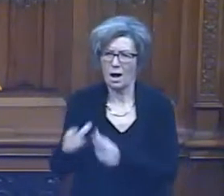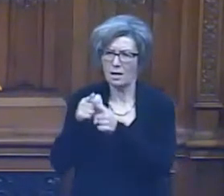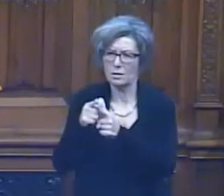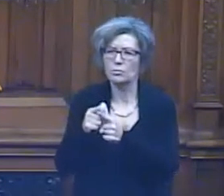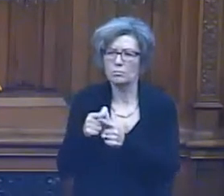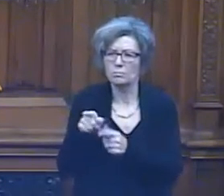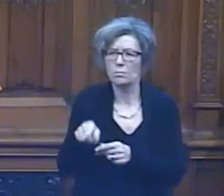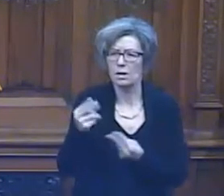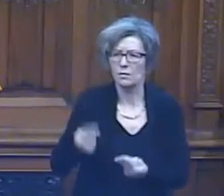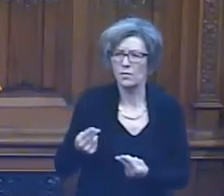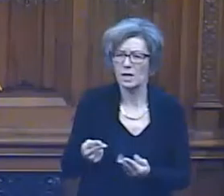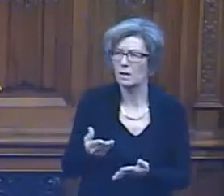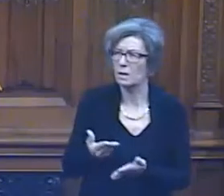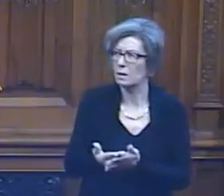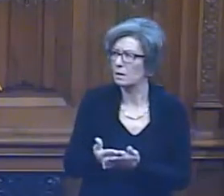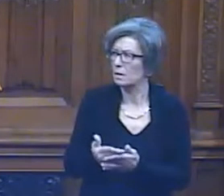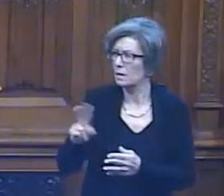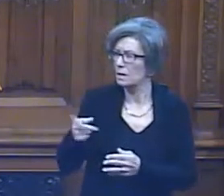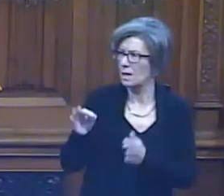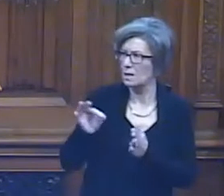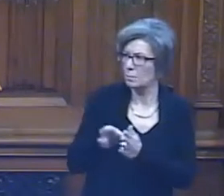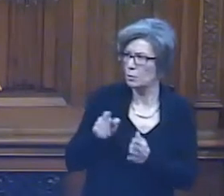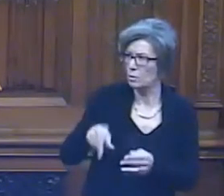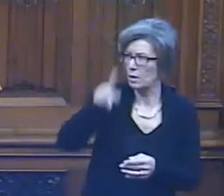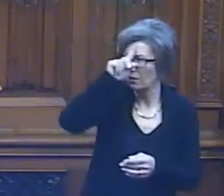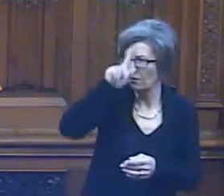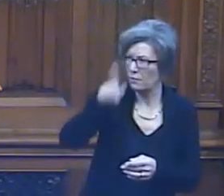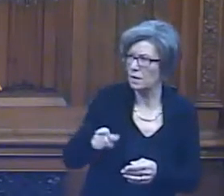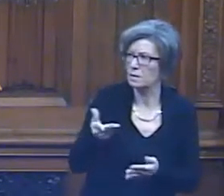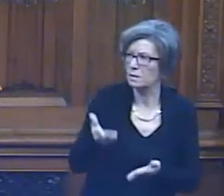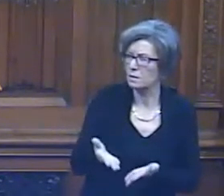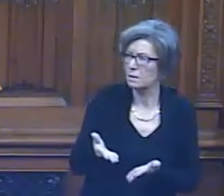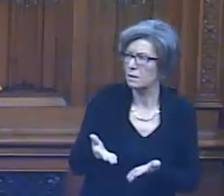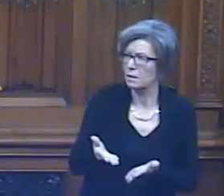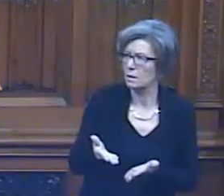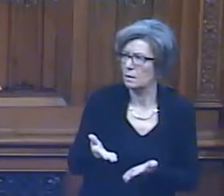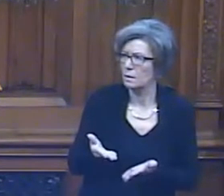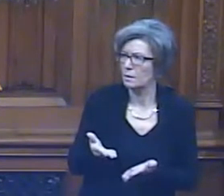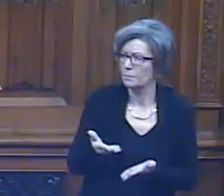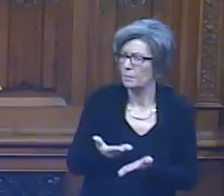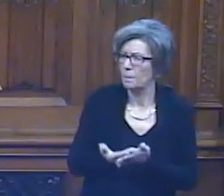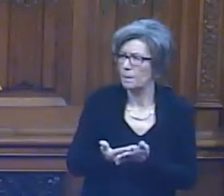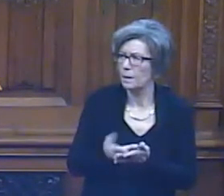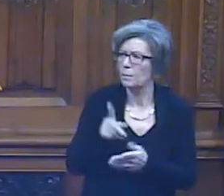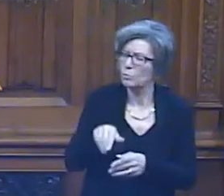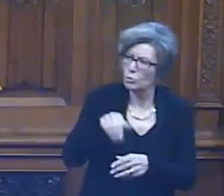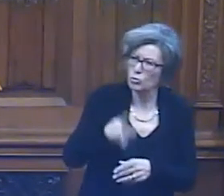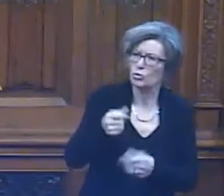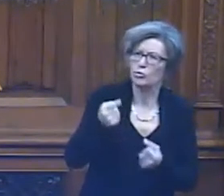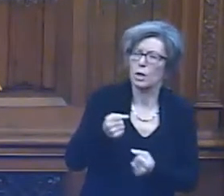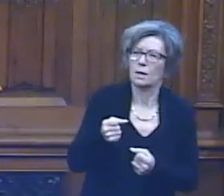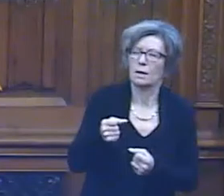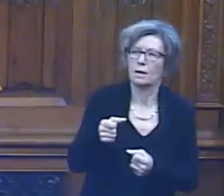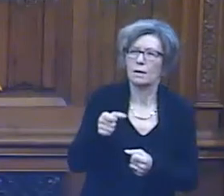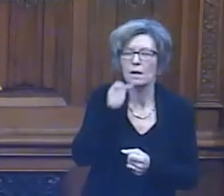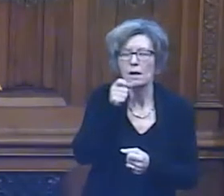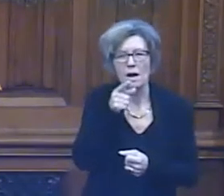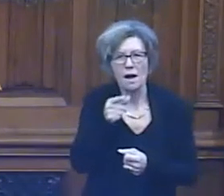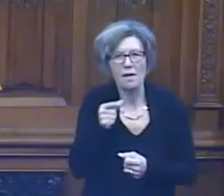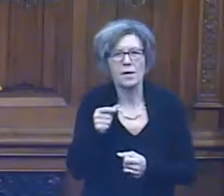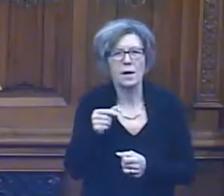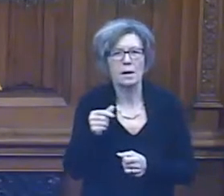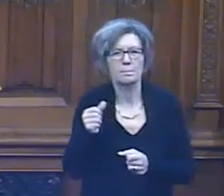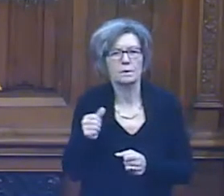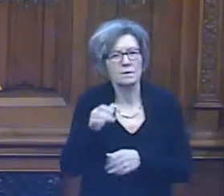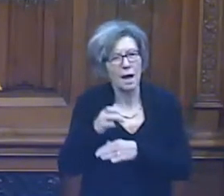für sehr, sehr wichtig. Der dritte Punkt, und das wissen Sie, dass das uns ein Anliegen ist, ist, dass man stärkere Erwerbsanreize setzt. Mein